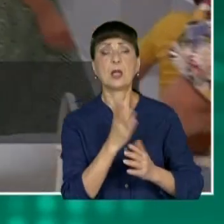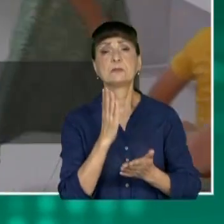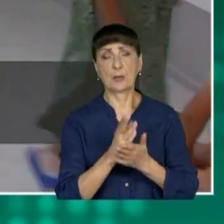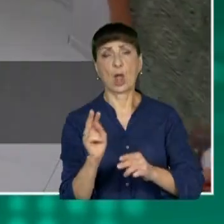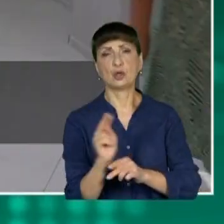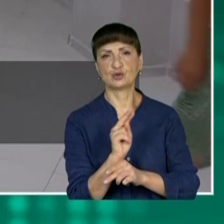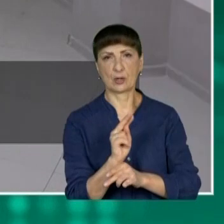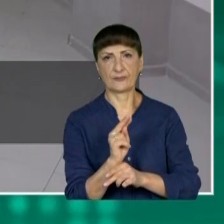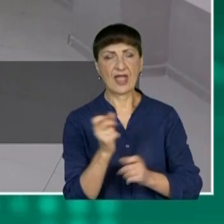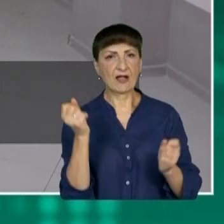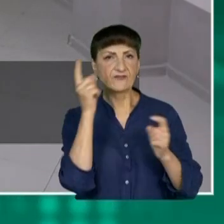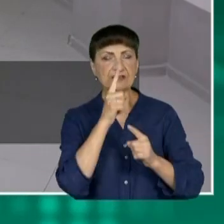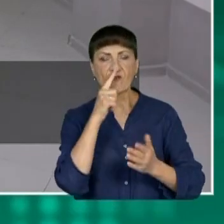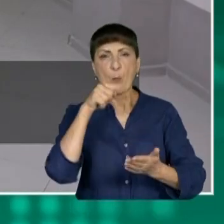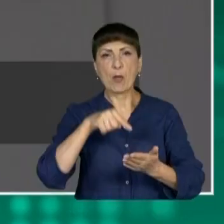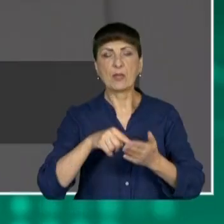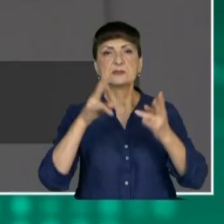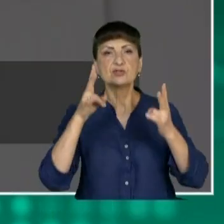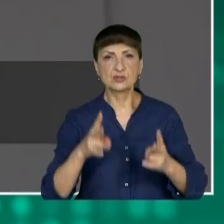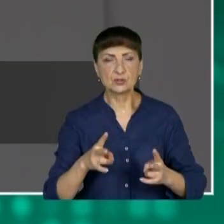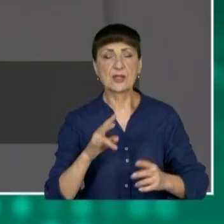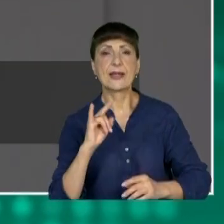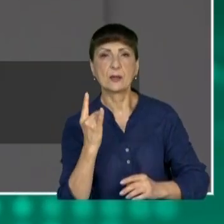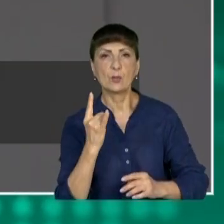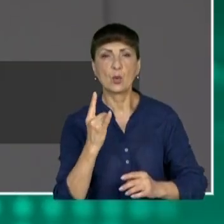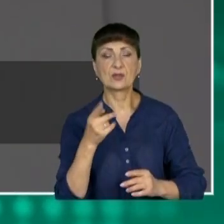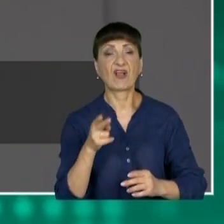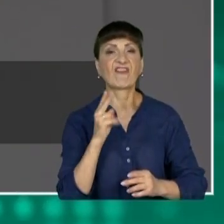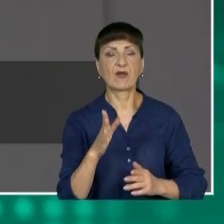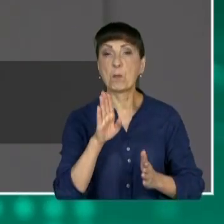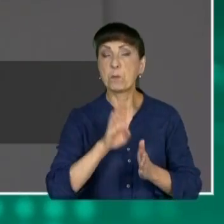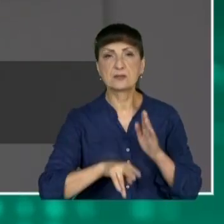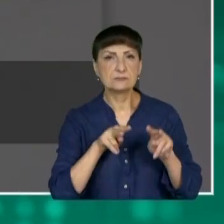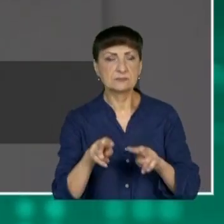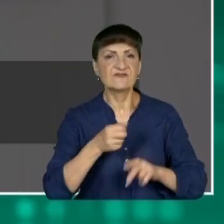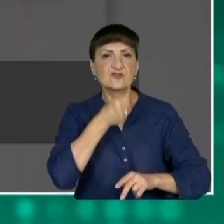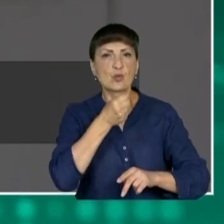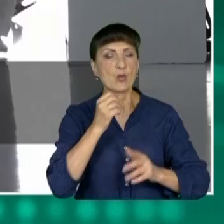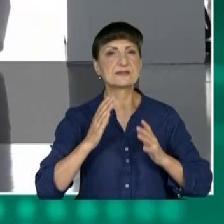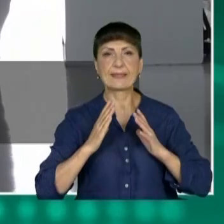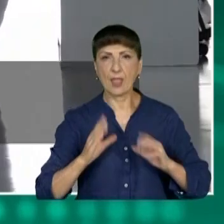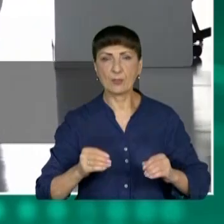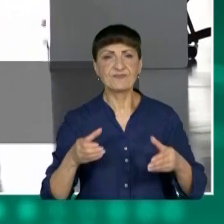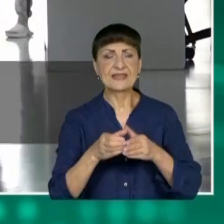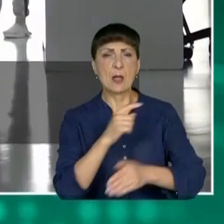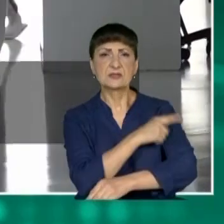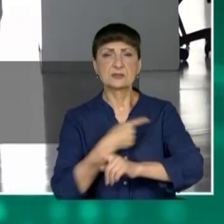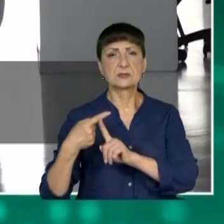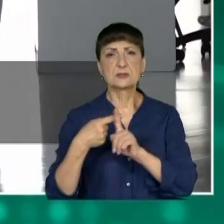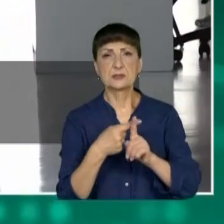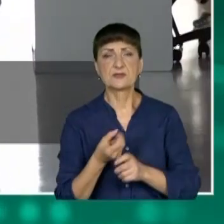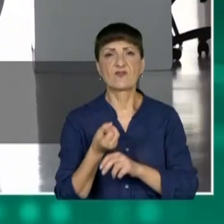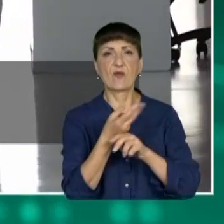лечение. Как выяснилось, в момент несчастного случая малышка осталась в квартире без присмотра взрослых. Бригадой скорой помощи ее доставили